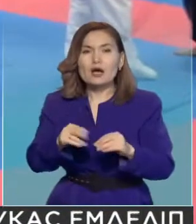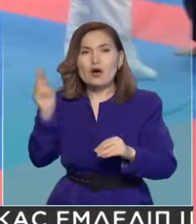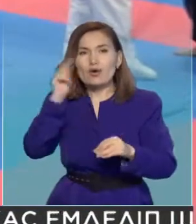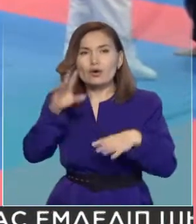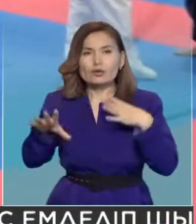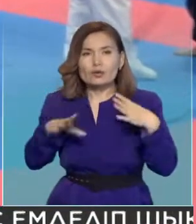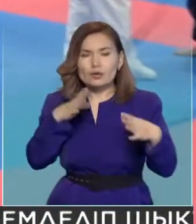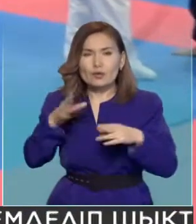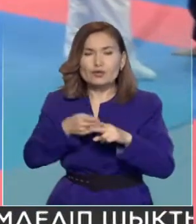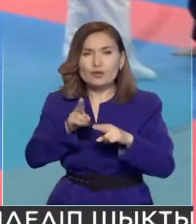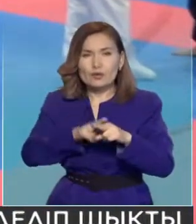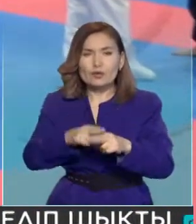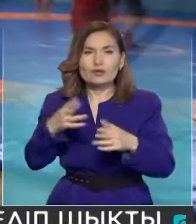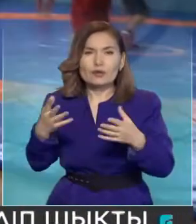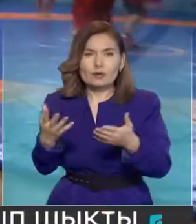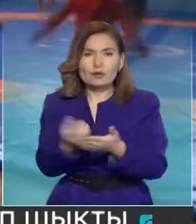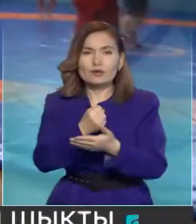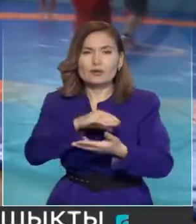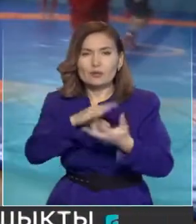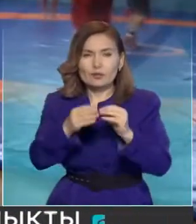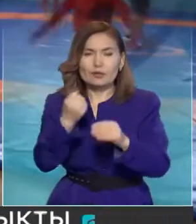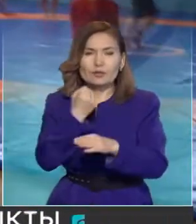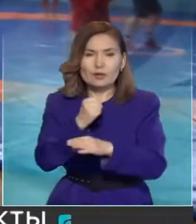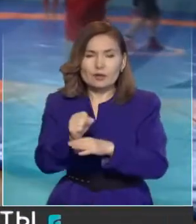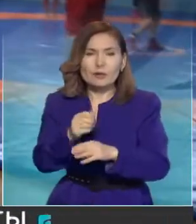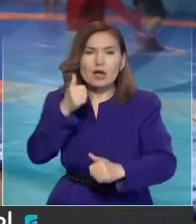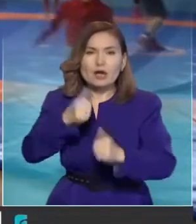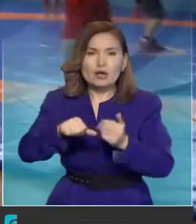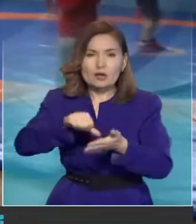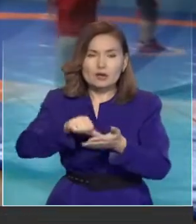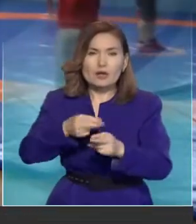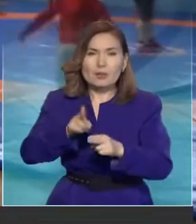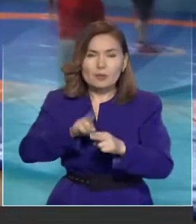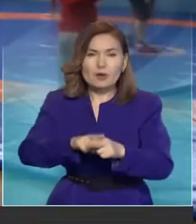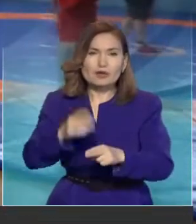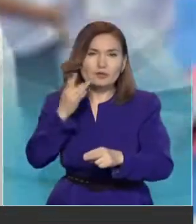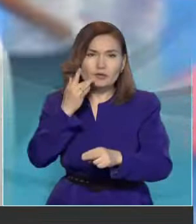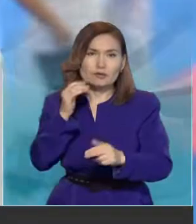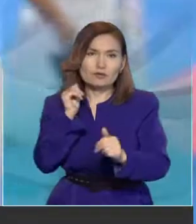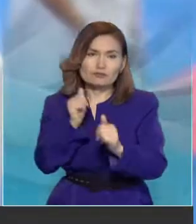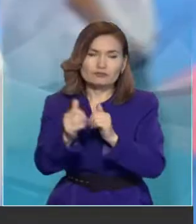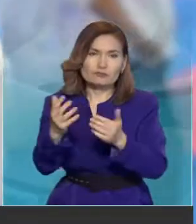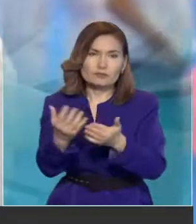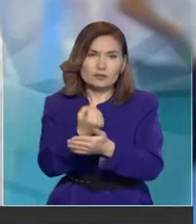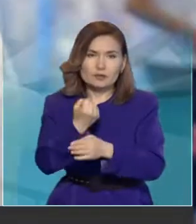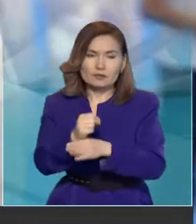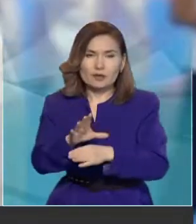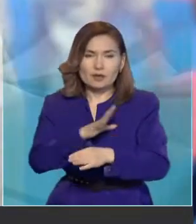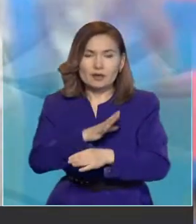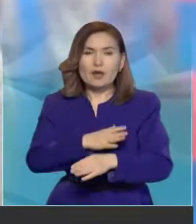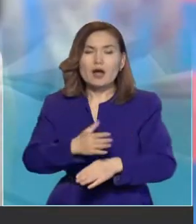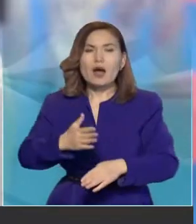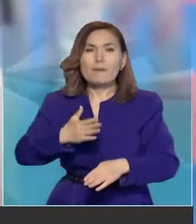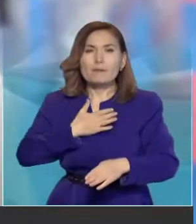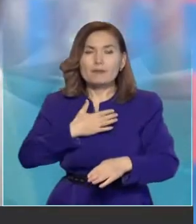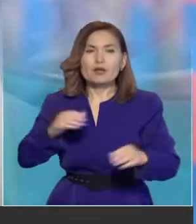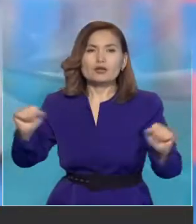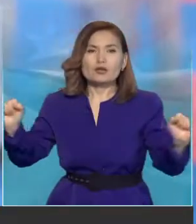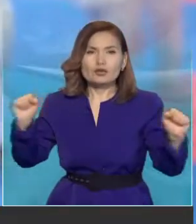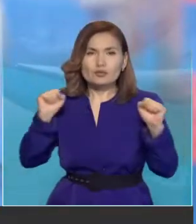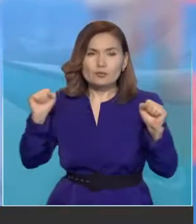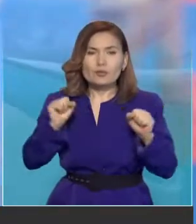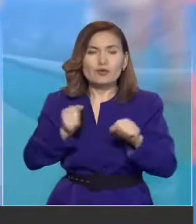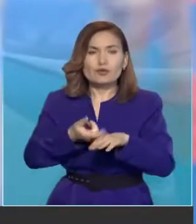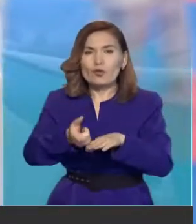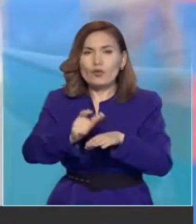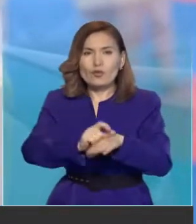төзімді болудың арқасында жетістіктерін көрсете бастады. Жарыстарға қатысып, жеңімпазда болды. Бұл спорт таңдаған себебім бұл өзіме